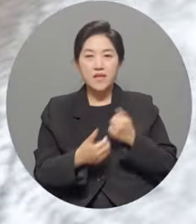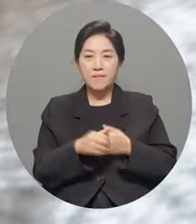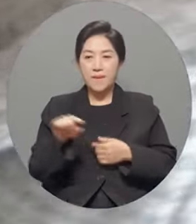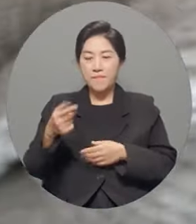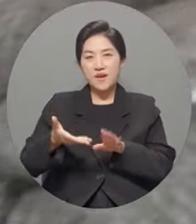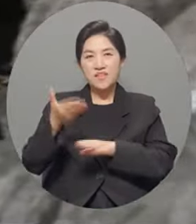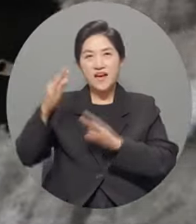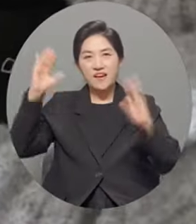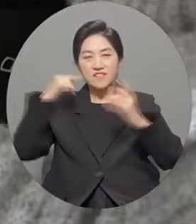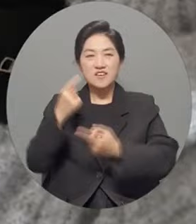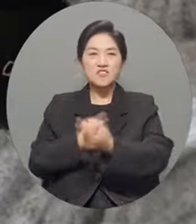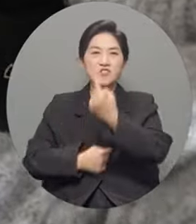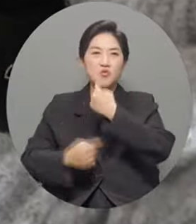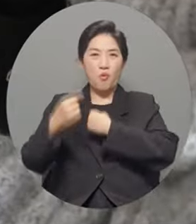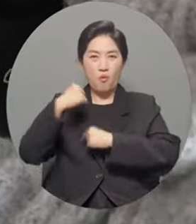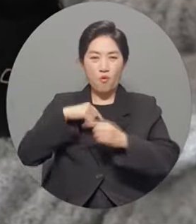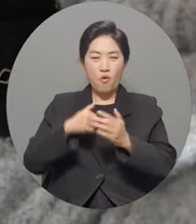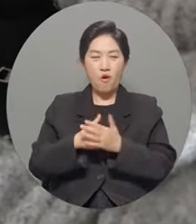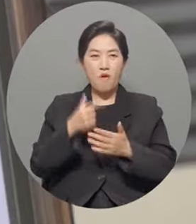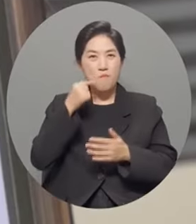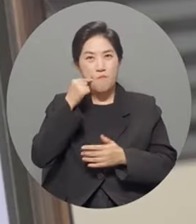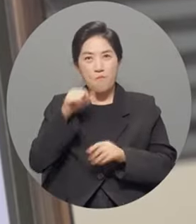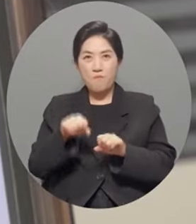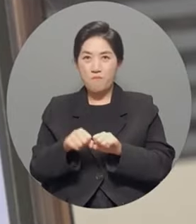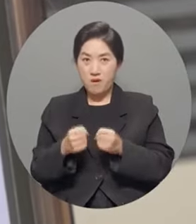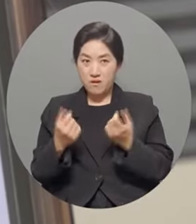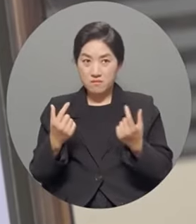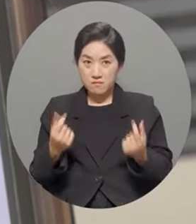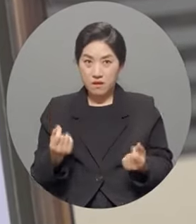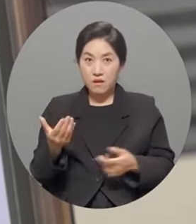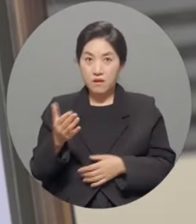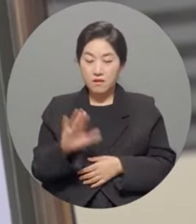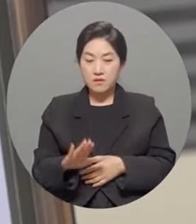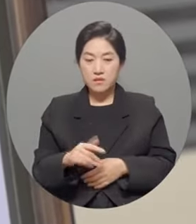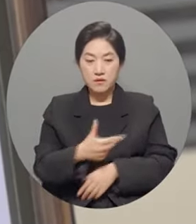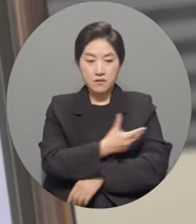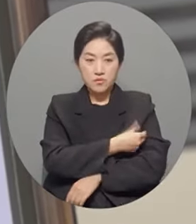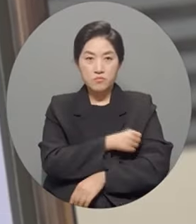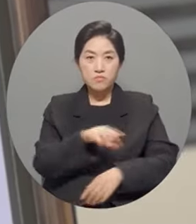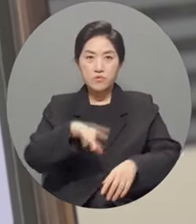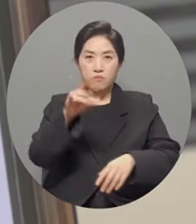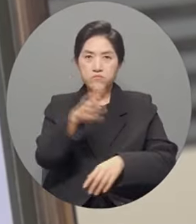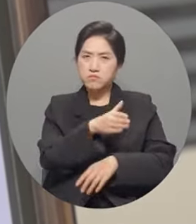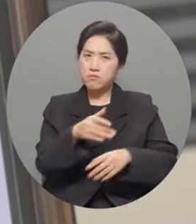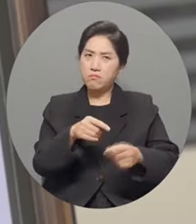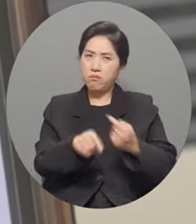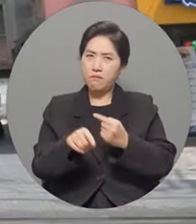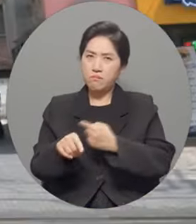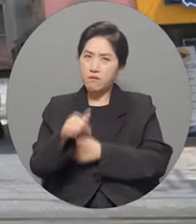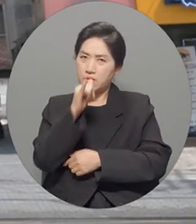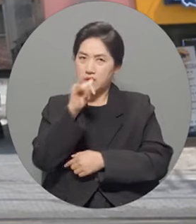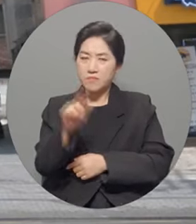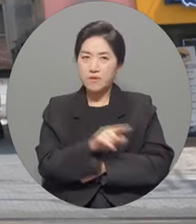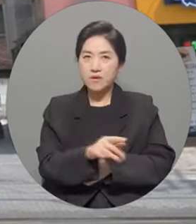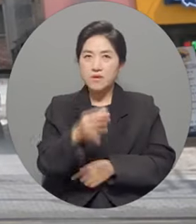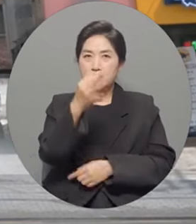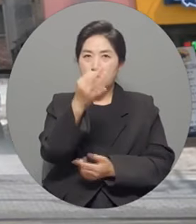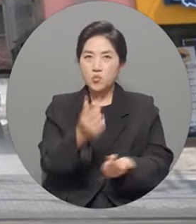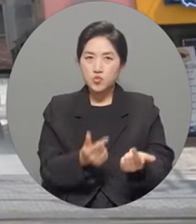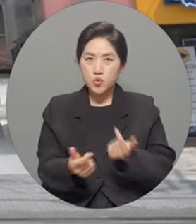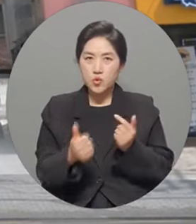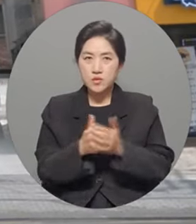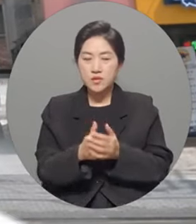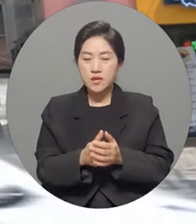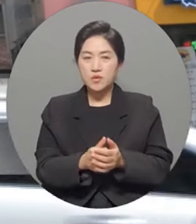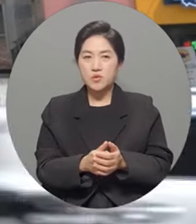넘는 학생이 신청할 정도로 호응이 높았습니다 하지만 접종은 초반부터 삐걱 됐습니다 가격 조율과 백신